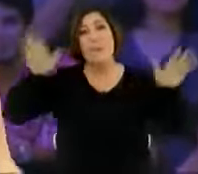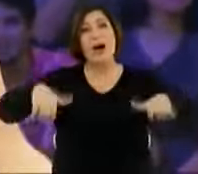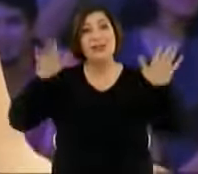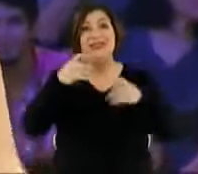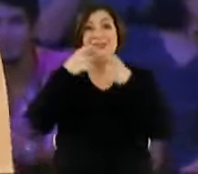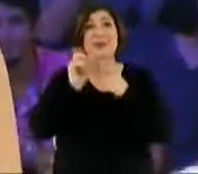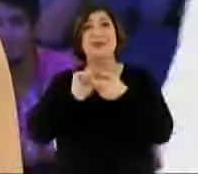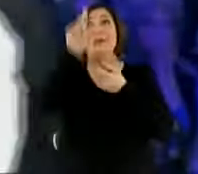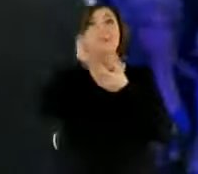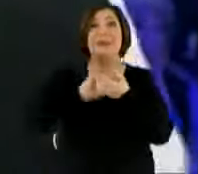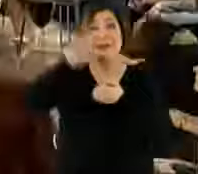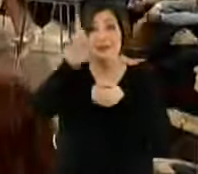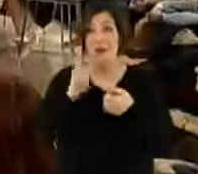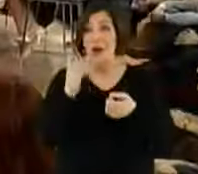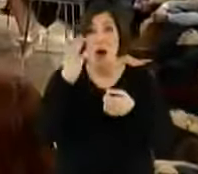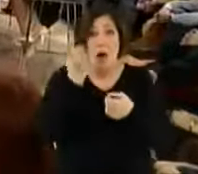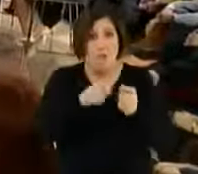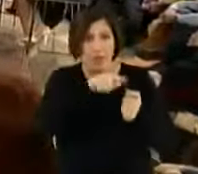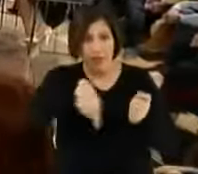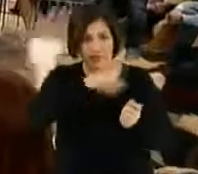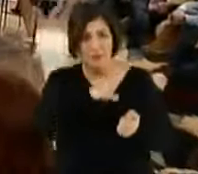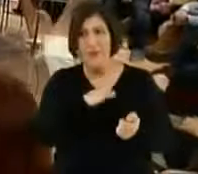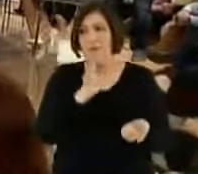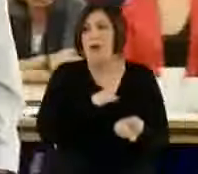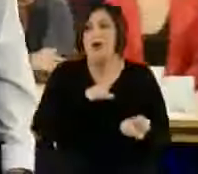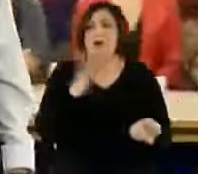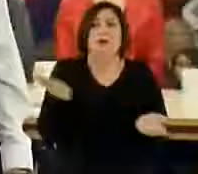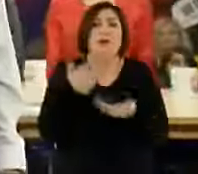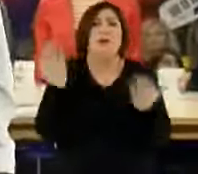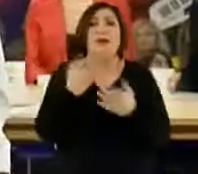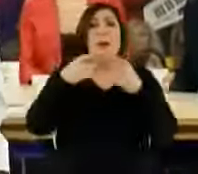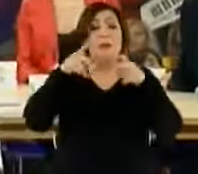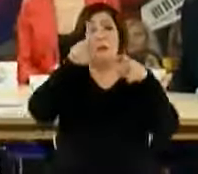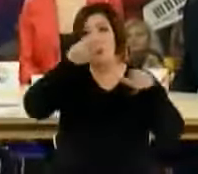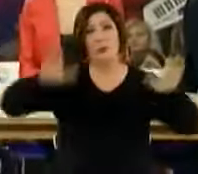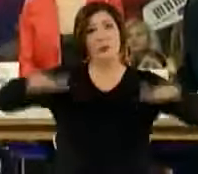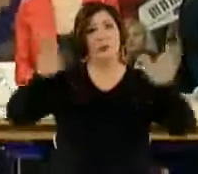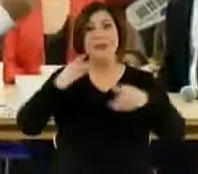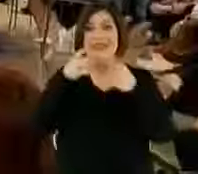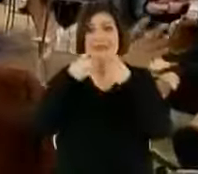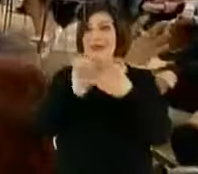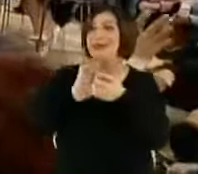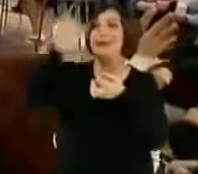özlüyorum martılara mesela. Martılara simit atma. Hiç 60 olduğu olan var mı aranızda? Martılara saygı simit atmış duyuyorum. Olan.